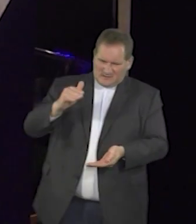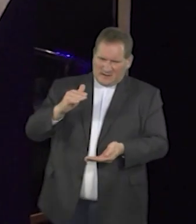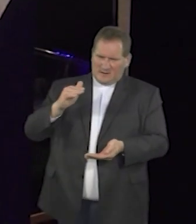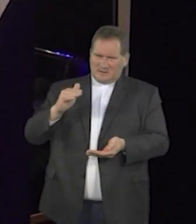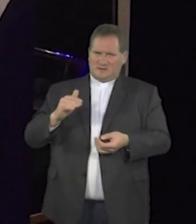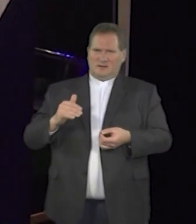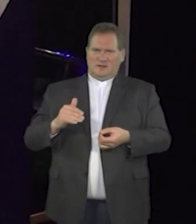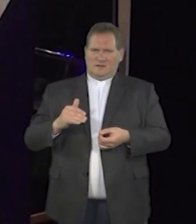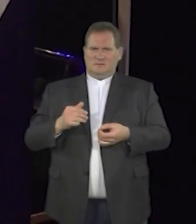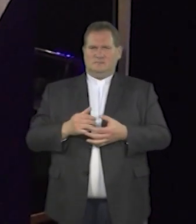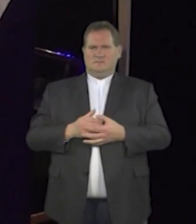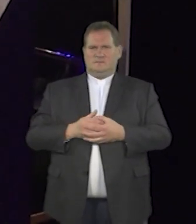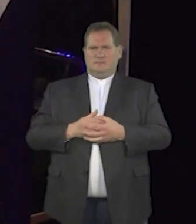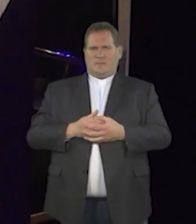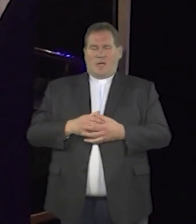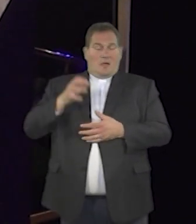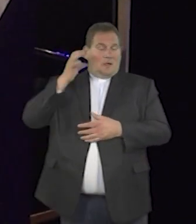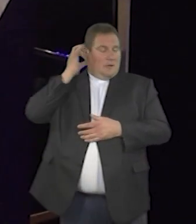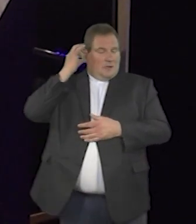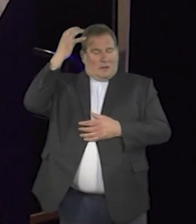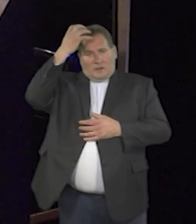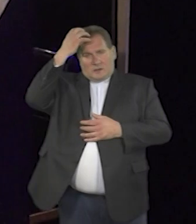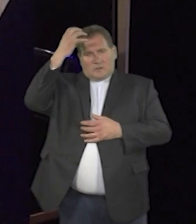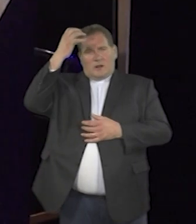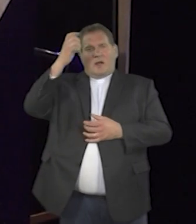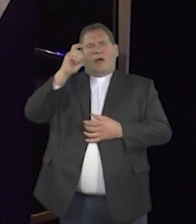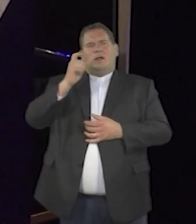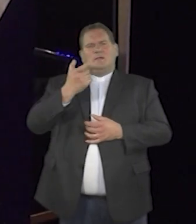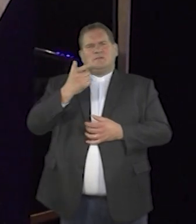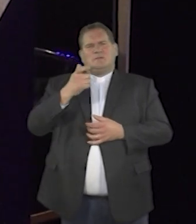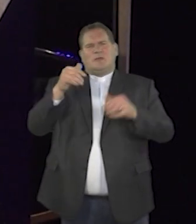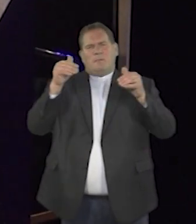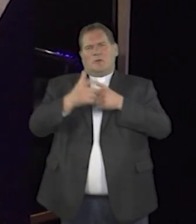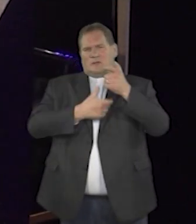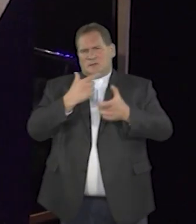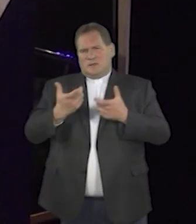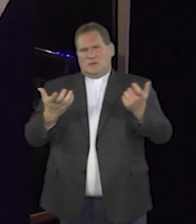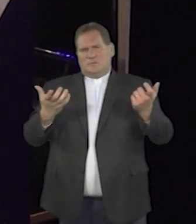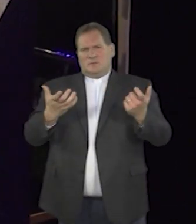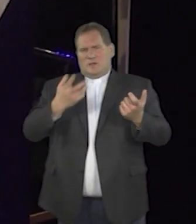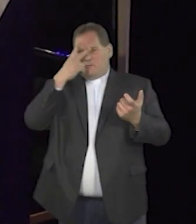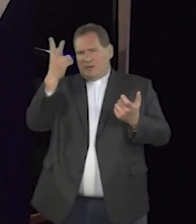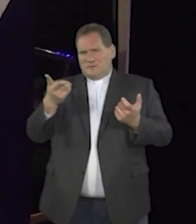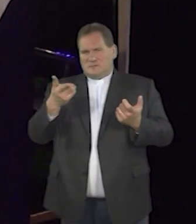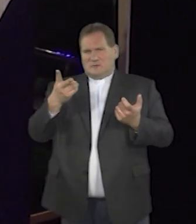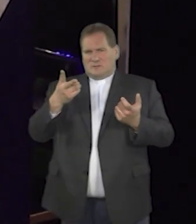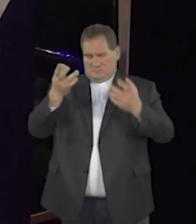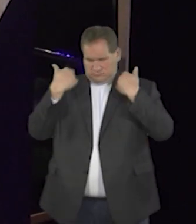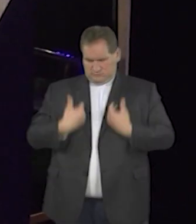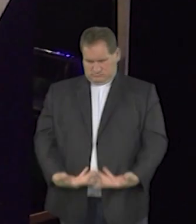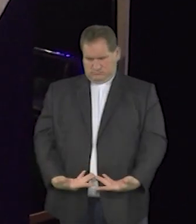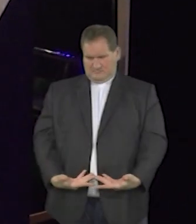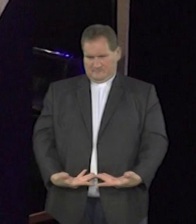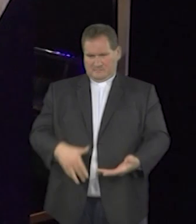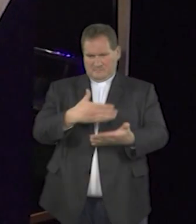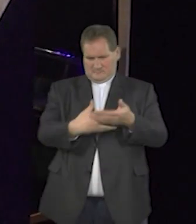równi sobie. No, królewno, ale cóż ja nędzny zrobię? Patrz no tylko na mą postać, na ręce